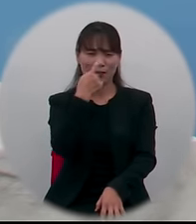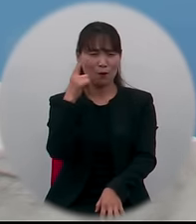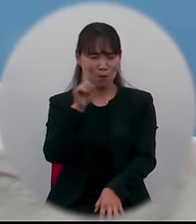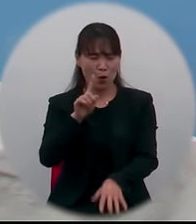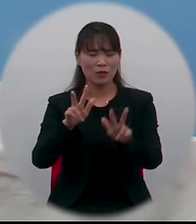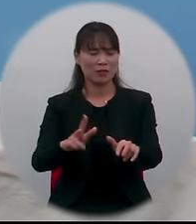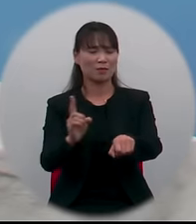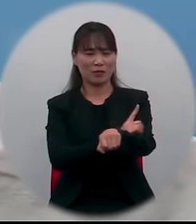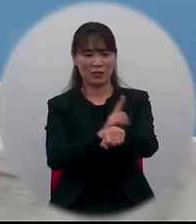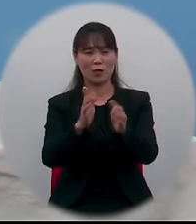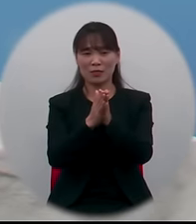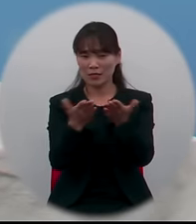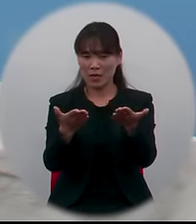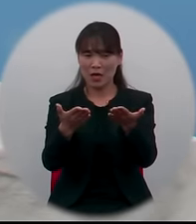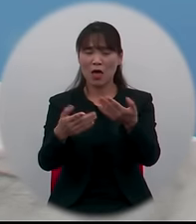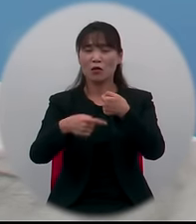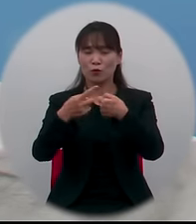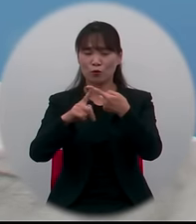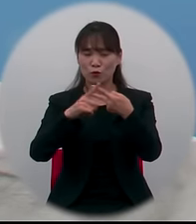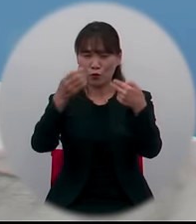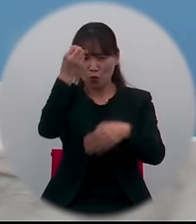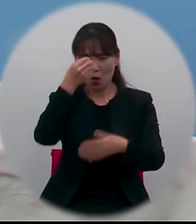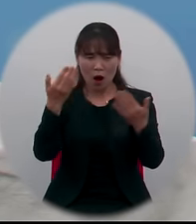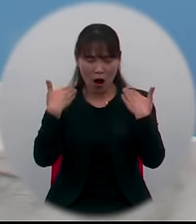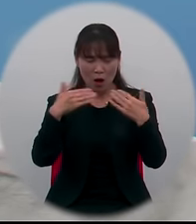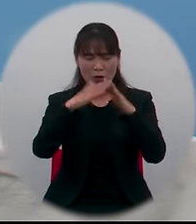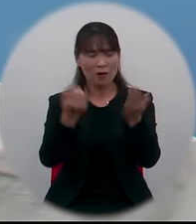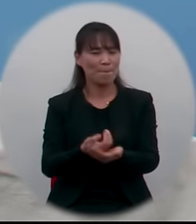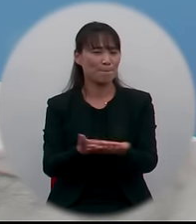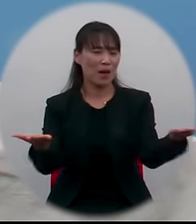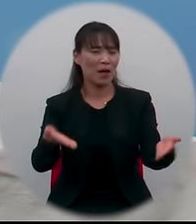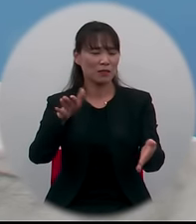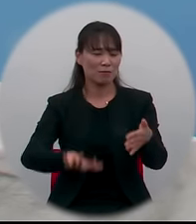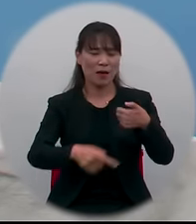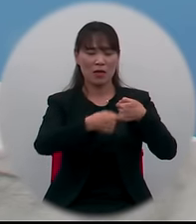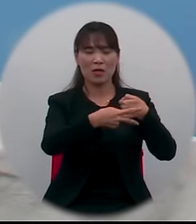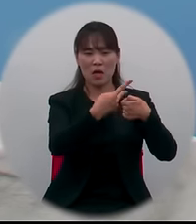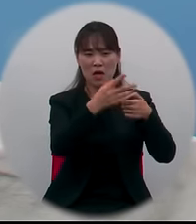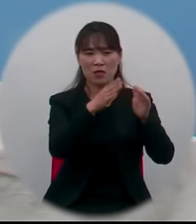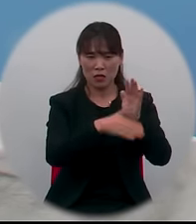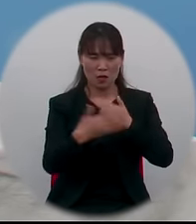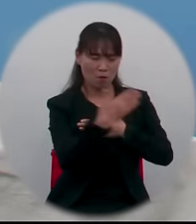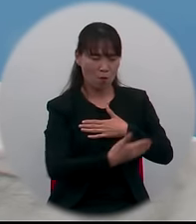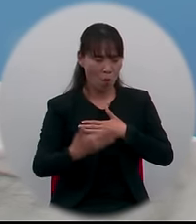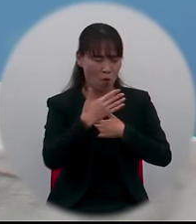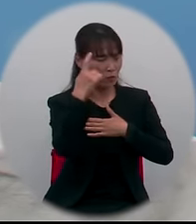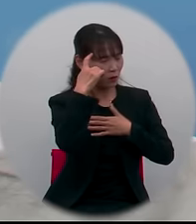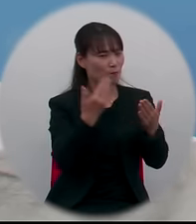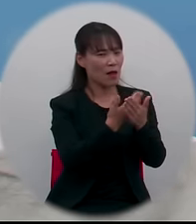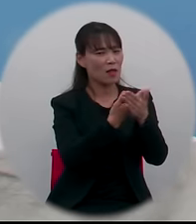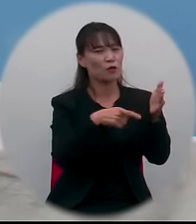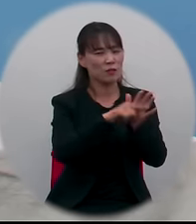그에 대한 증거로 지금 디지털 교과서 내년부터 초중고등학교에 다 보급이 되지만 초등학교 1 2학년 아이들은 아직까지 오감